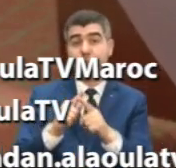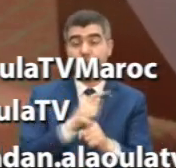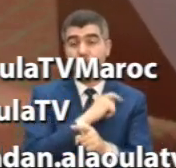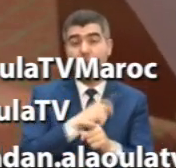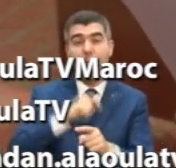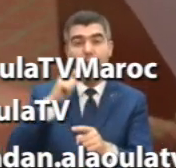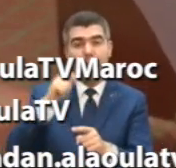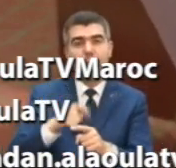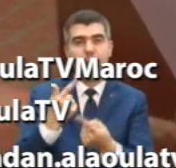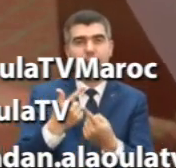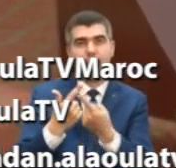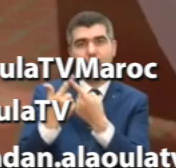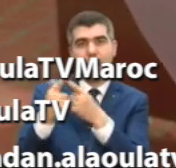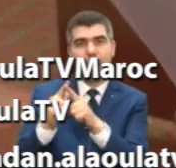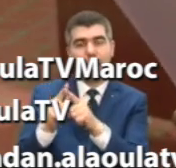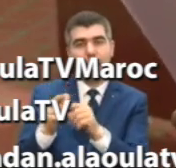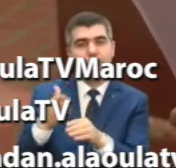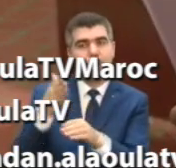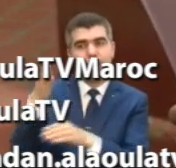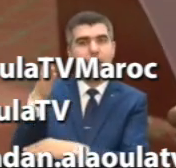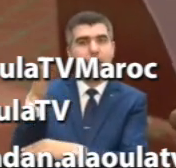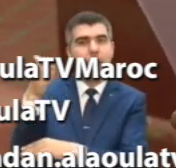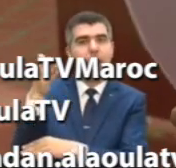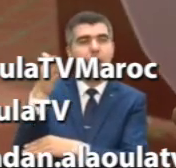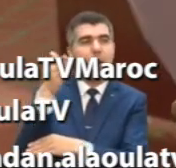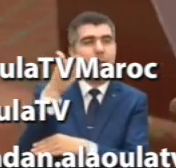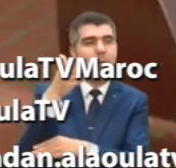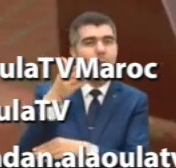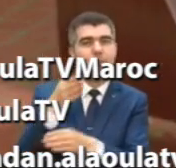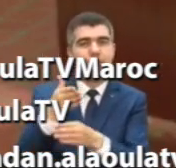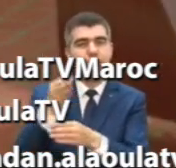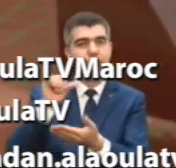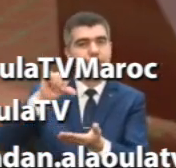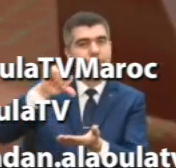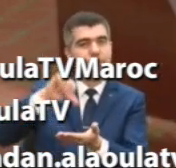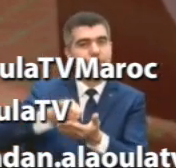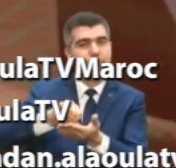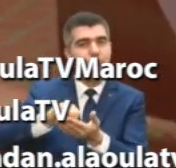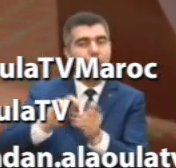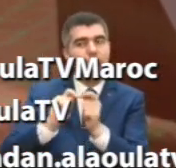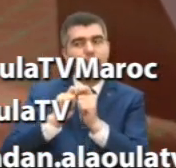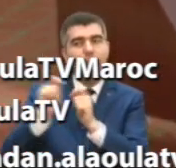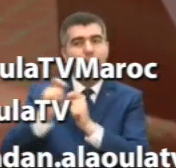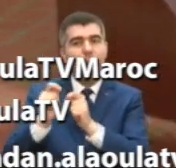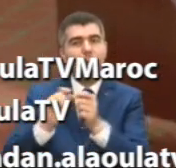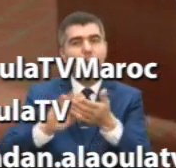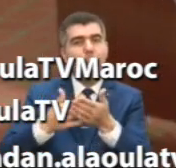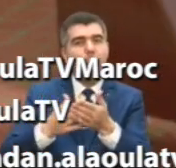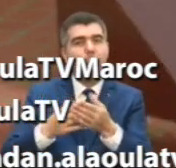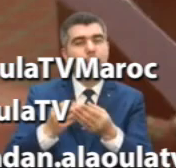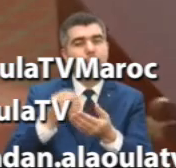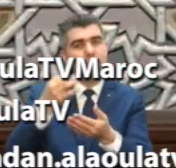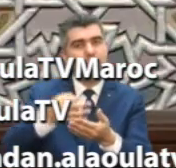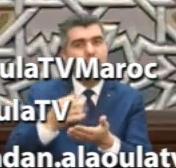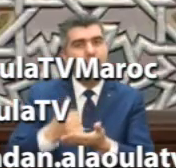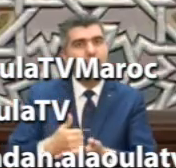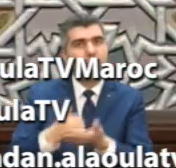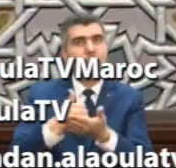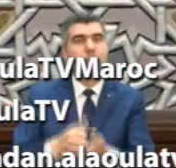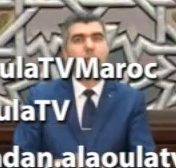الاتصال المعينون بعدد من عواصم الأجنبية. إذن هناك يقضى من أجل شكرا أن... شكرا السيد